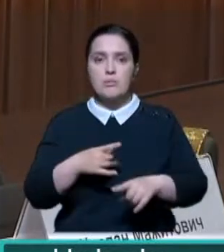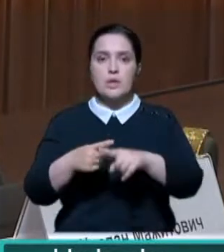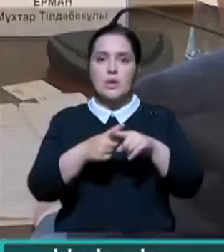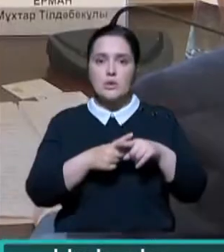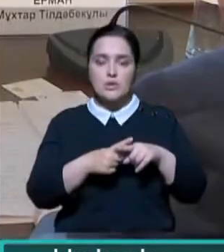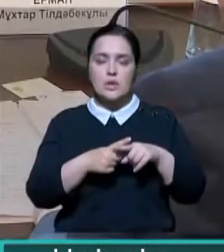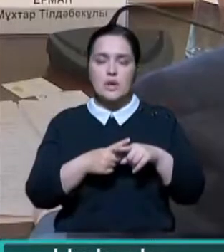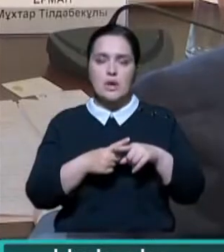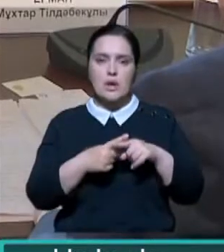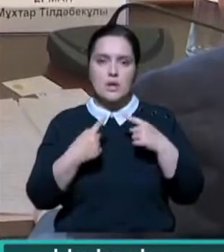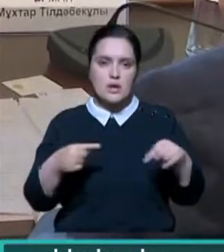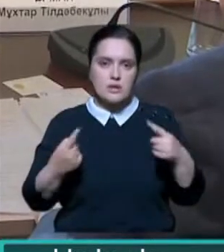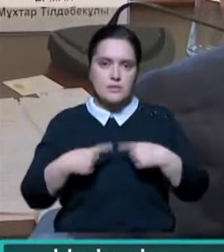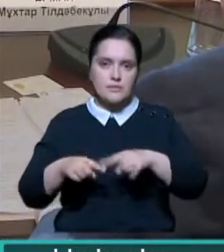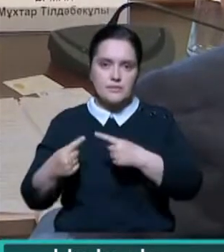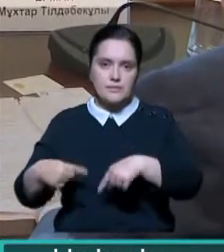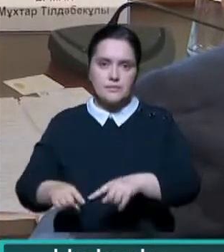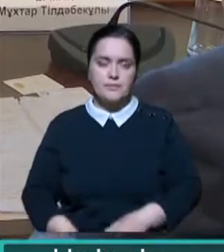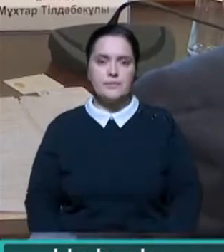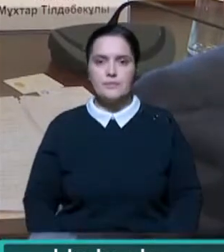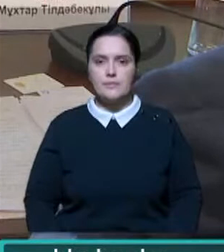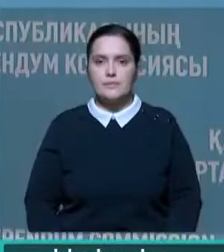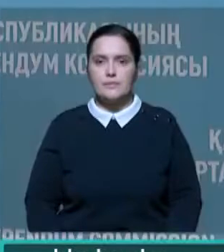России, Белоруссии и ряда других структур.